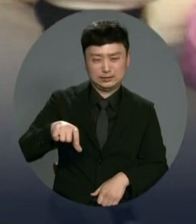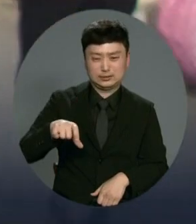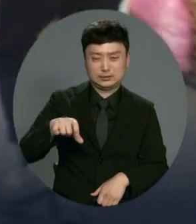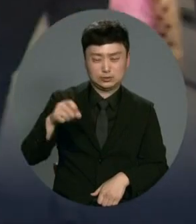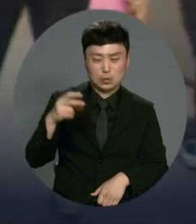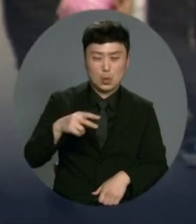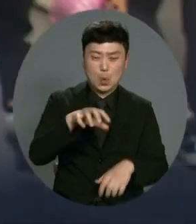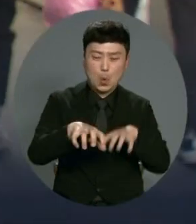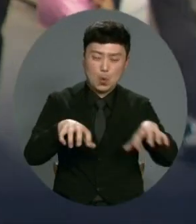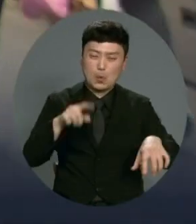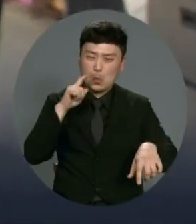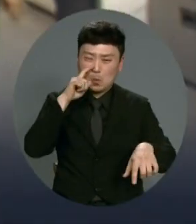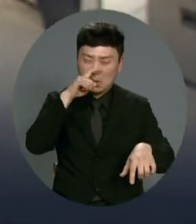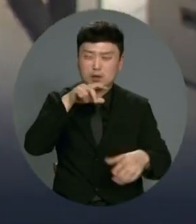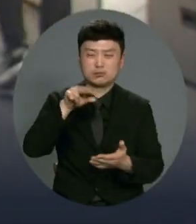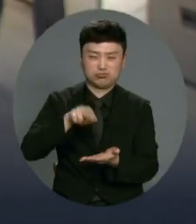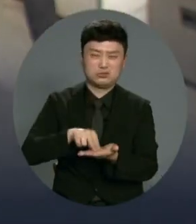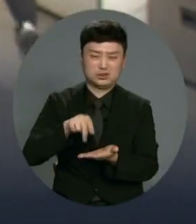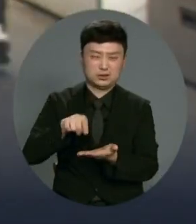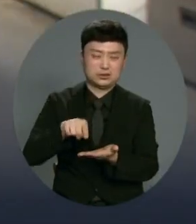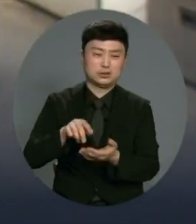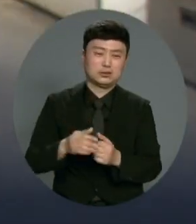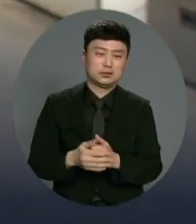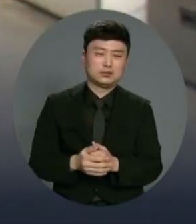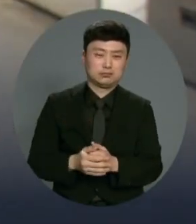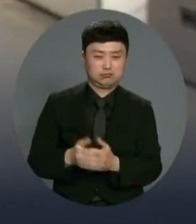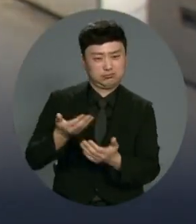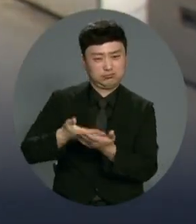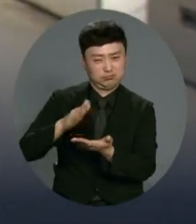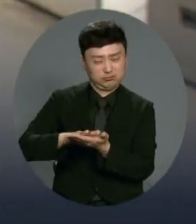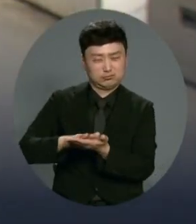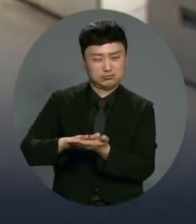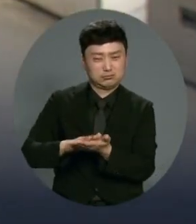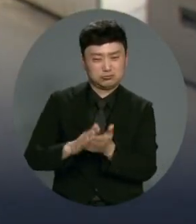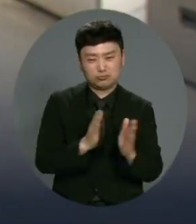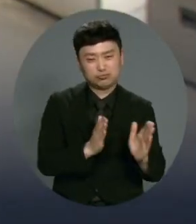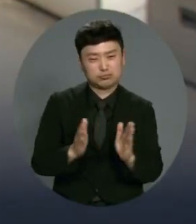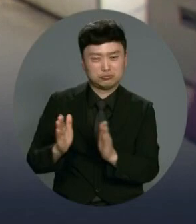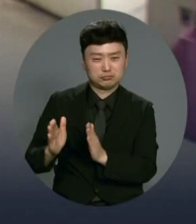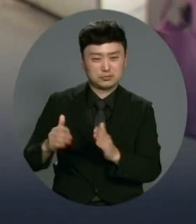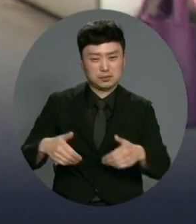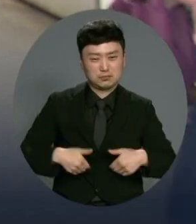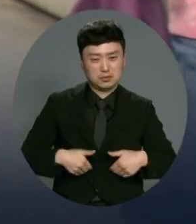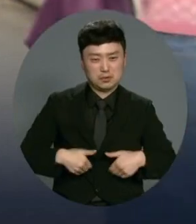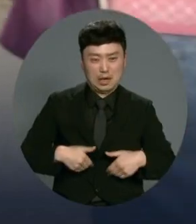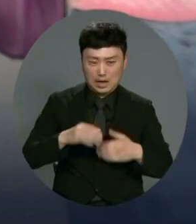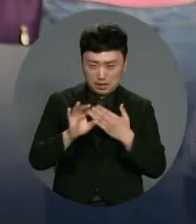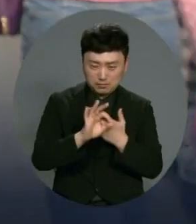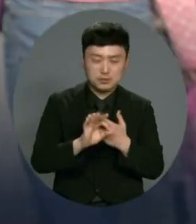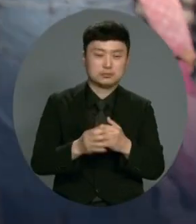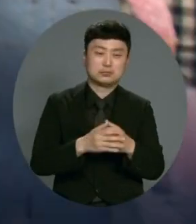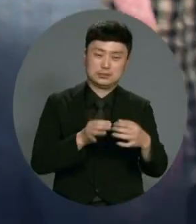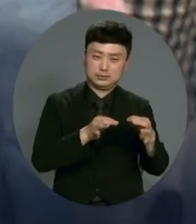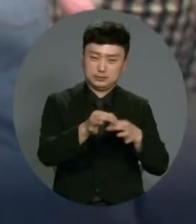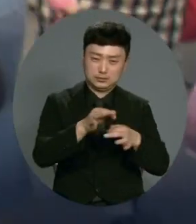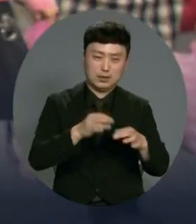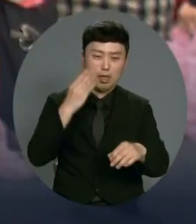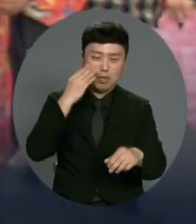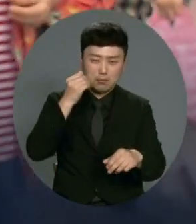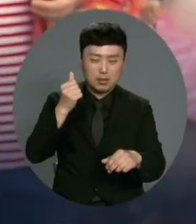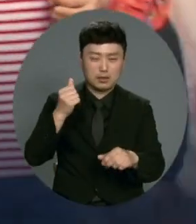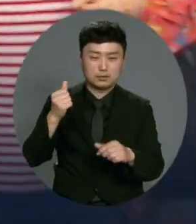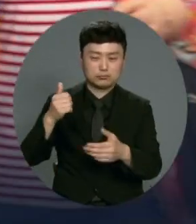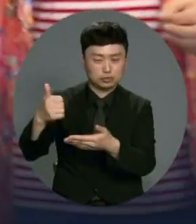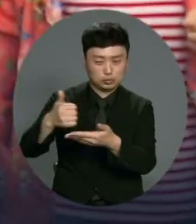뭐 위생이라든지 이런 거는 충분히 우리가 준비를 하면은 또 시장은 또 시장대로 또 판로가 또